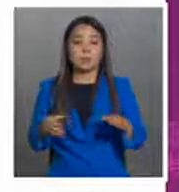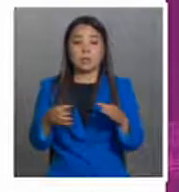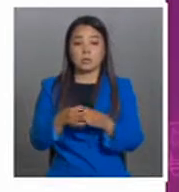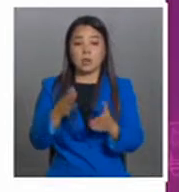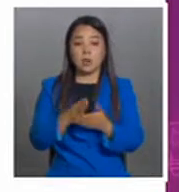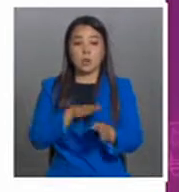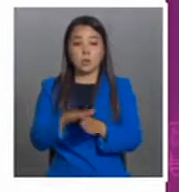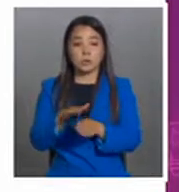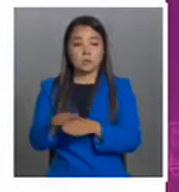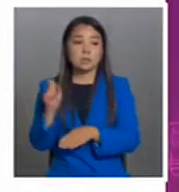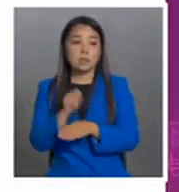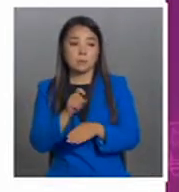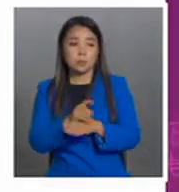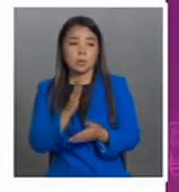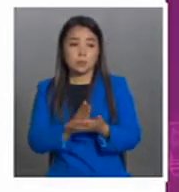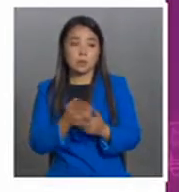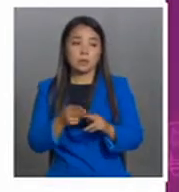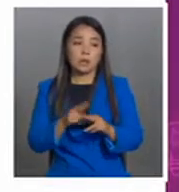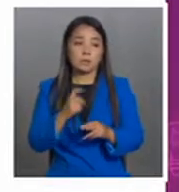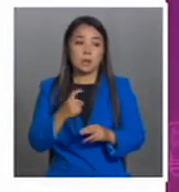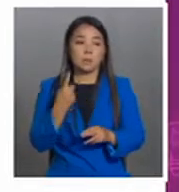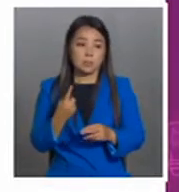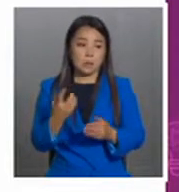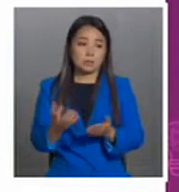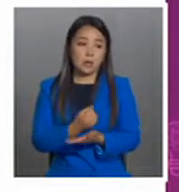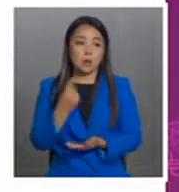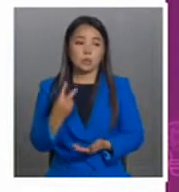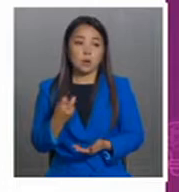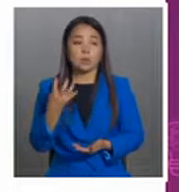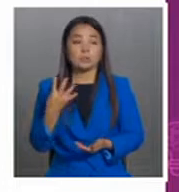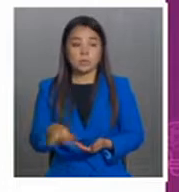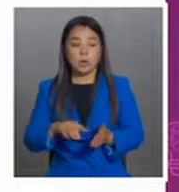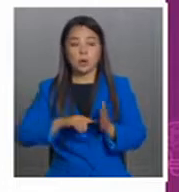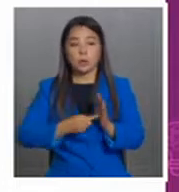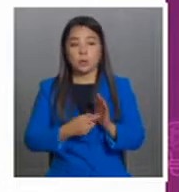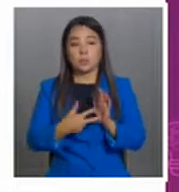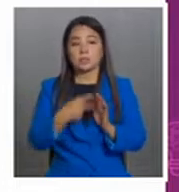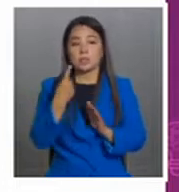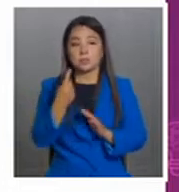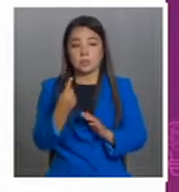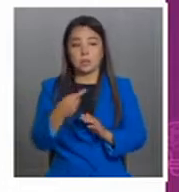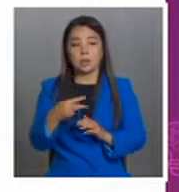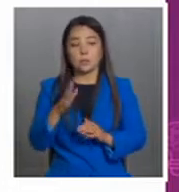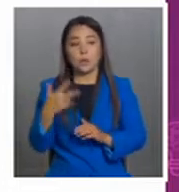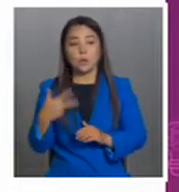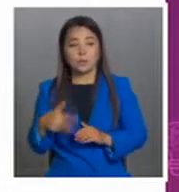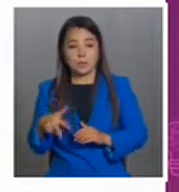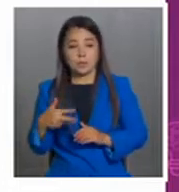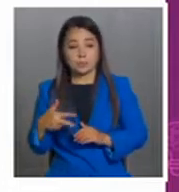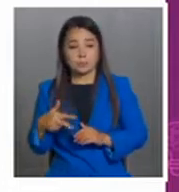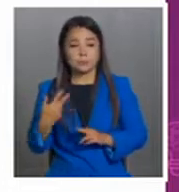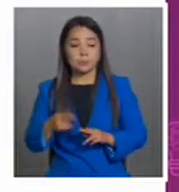орындаған тапсырмасы болса, X1-ді табу үшін 240-ты оған сәйкес 8-ден 1 бөлшегіне көбейтеміз.